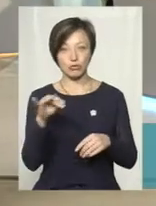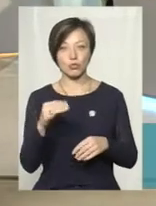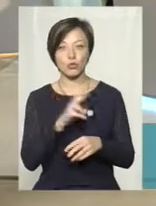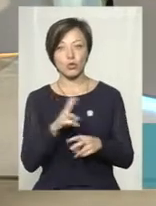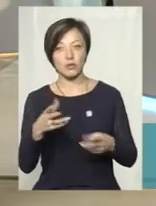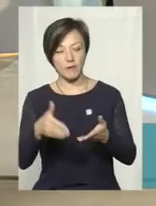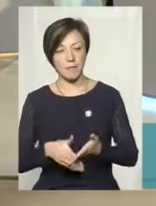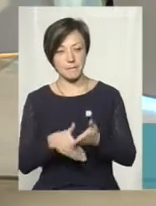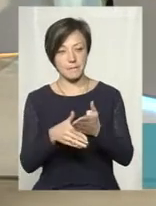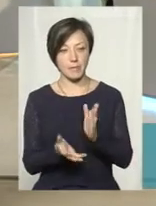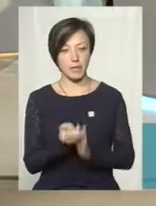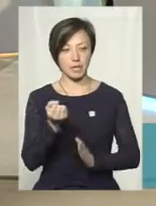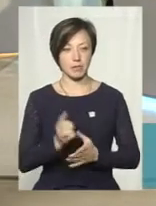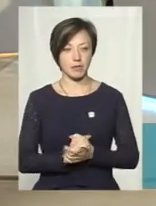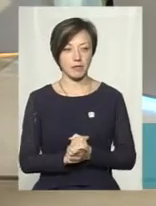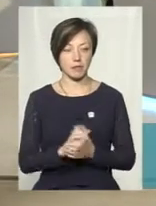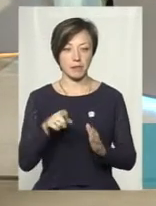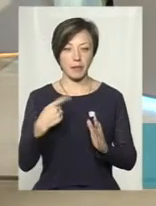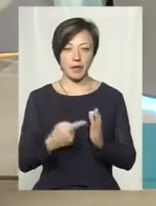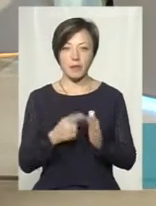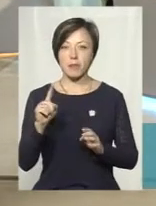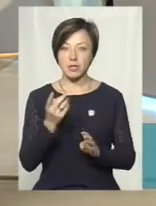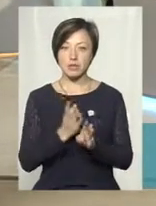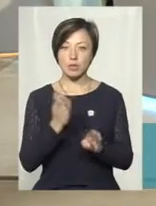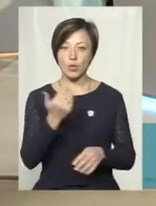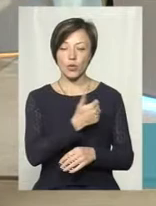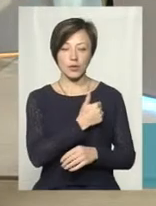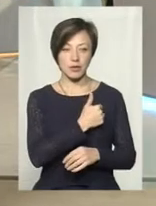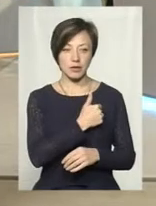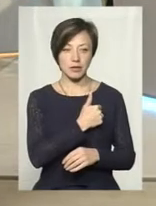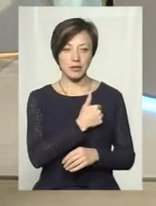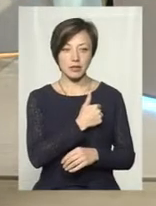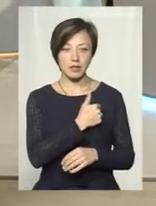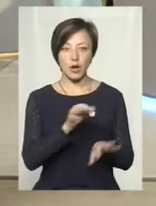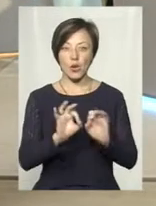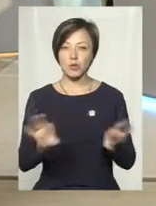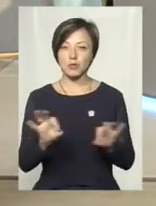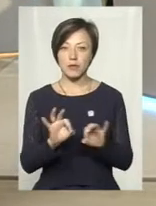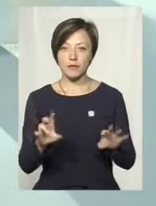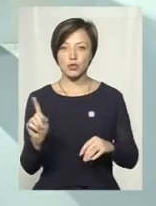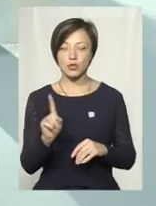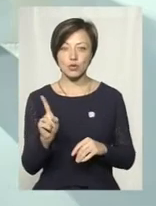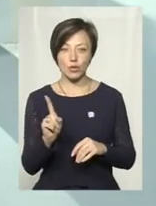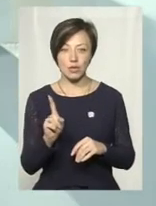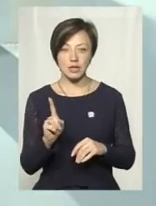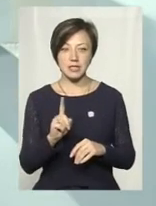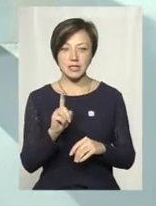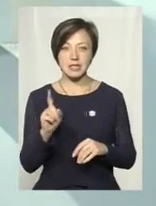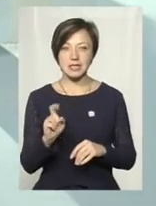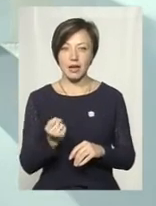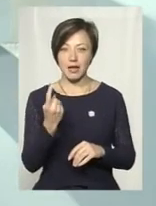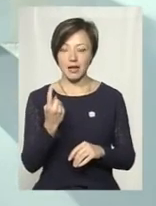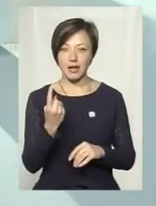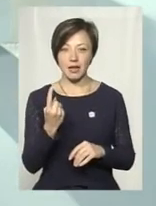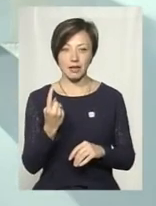все ж таки підтримував? Перш за все хотілося б розповісти, що за день,